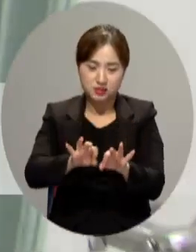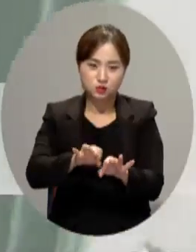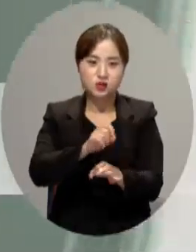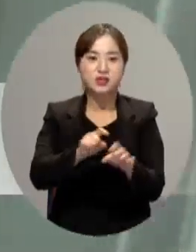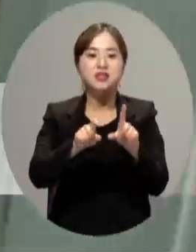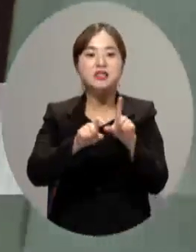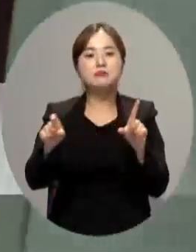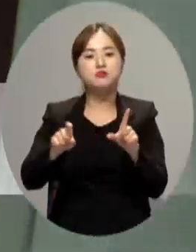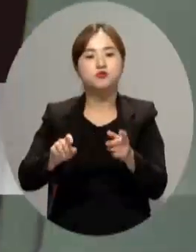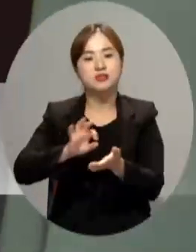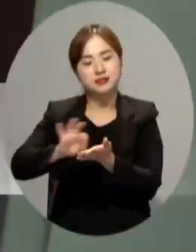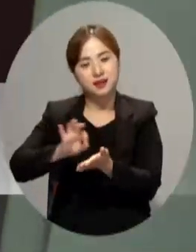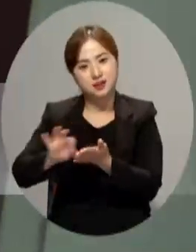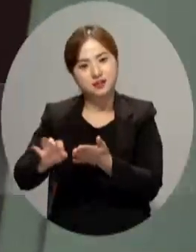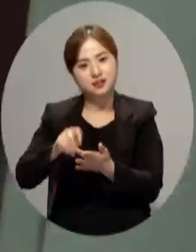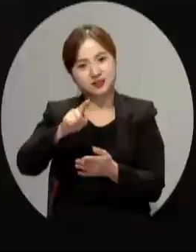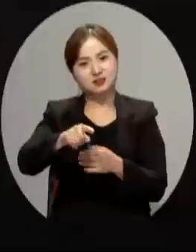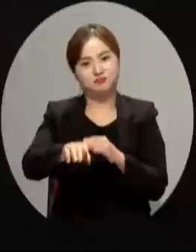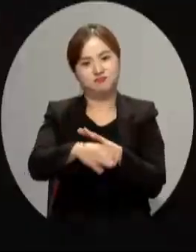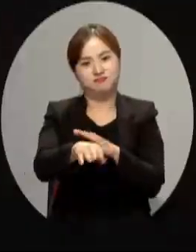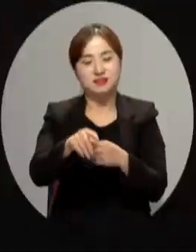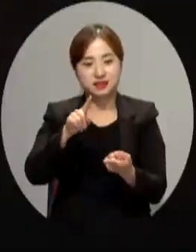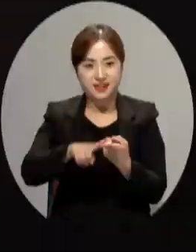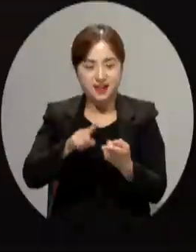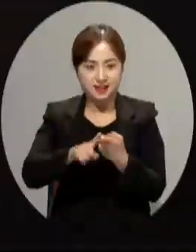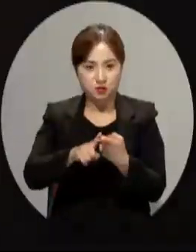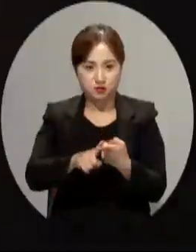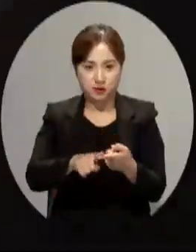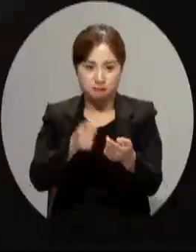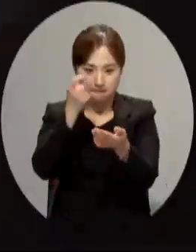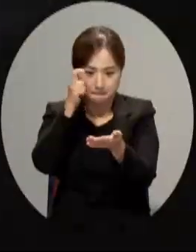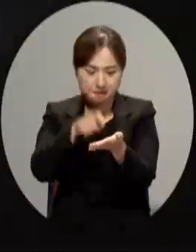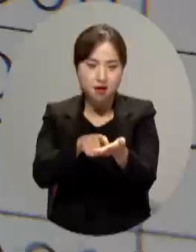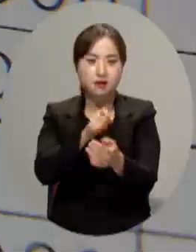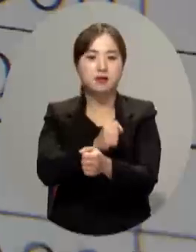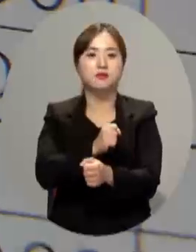임원들의 활동비로 사용하는 관행과 실태를 예리하게 짚어냈다고 평가했습니다.